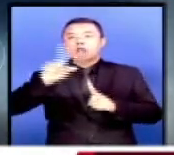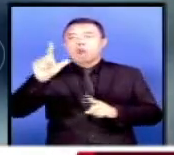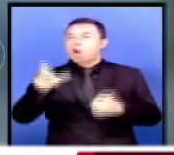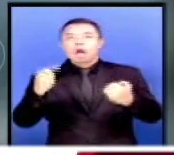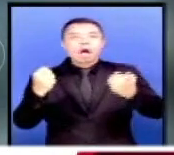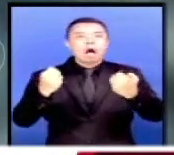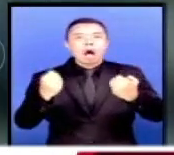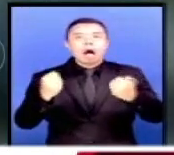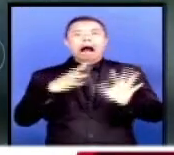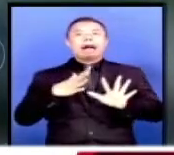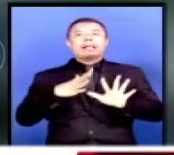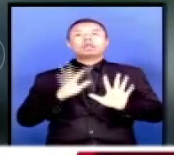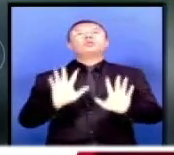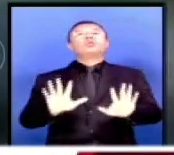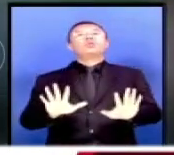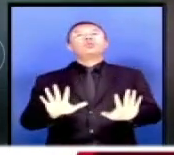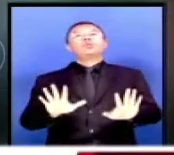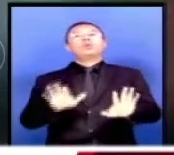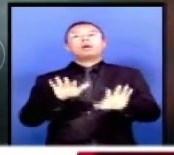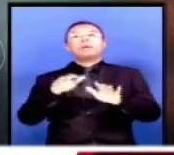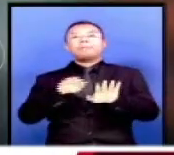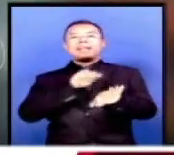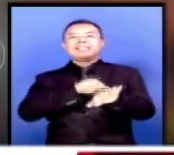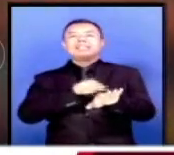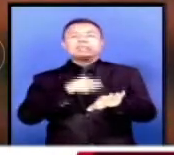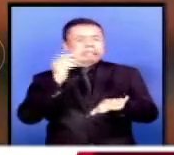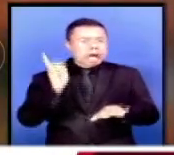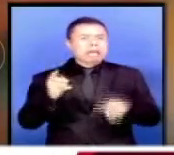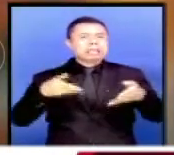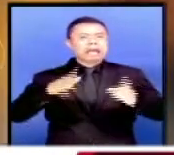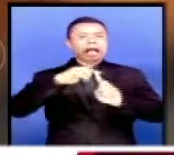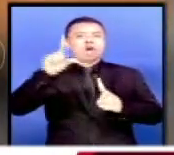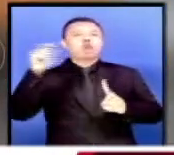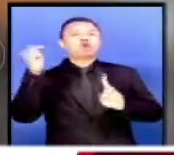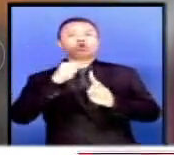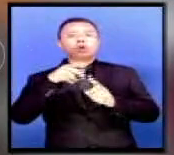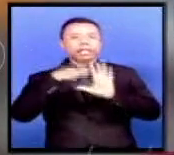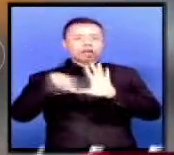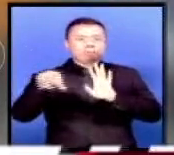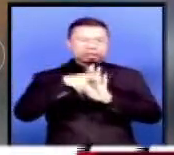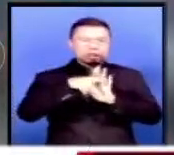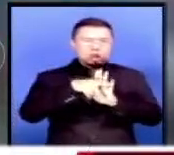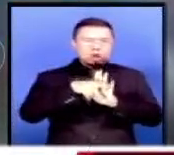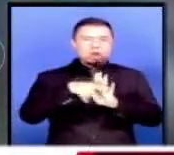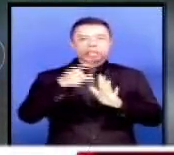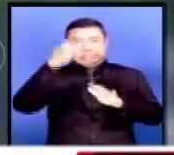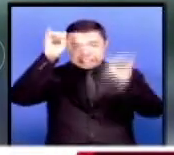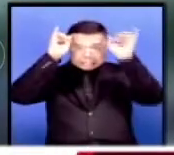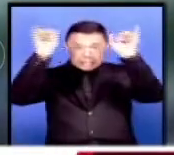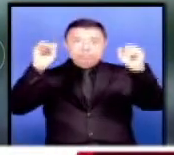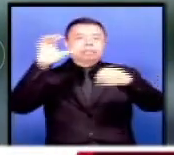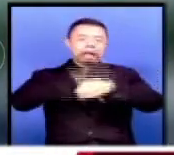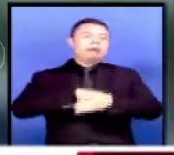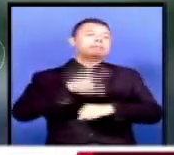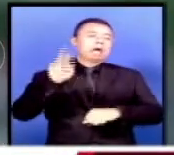pengendara menghentikan laju kendaraannya. Kemacetan parah sempat terjadi di ruas tol arah Tanjung Priuk. Akhirnya sapi dapat ditangkap kembali